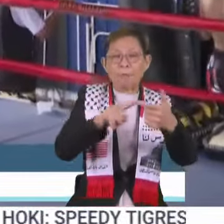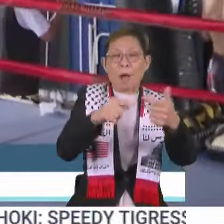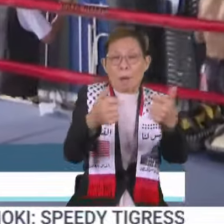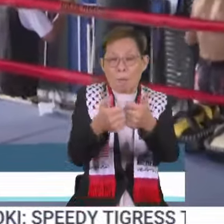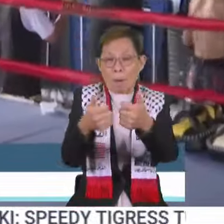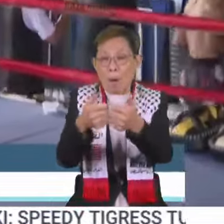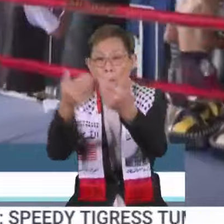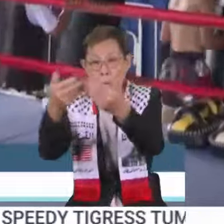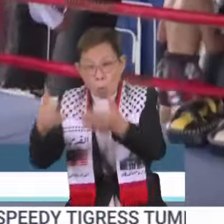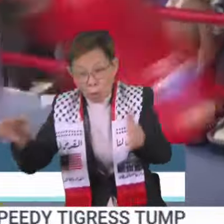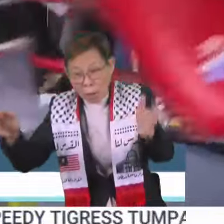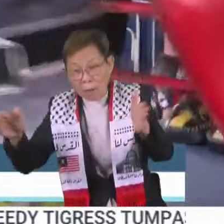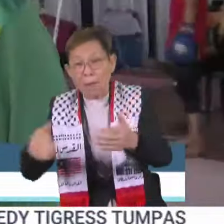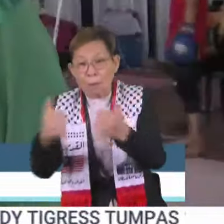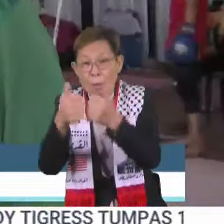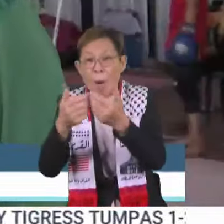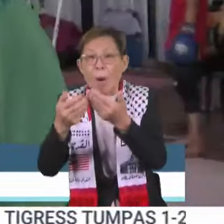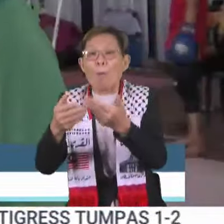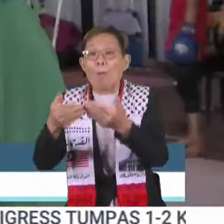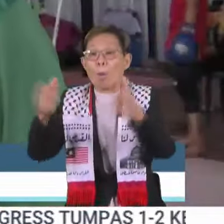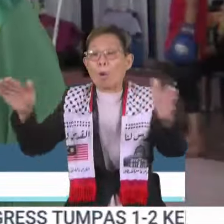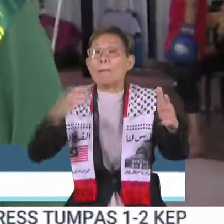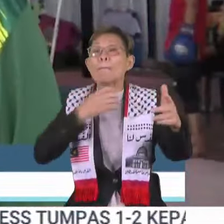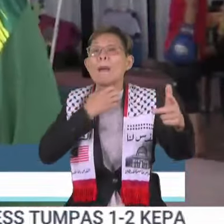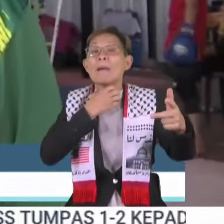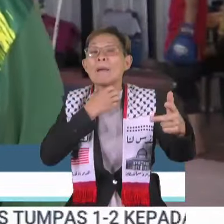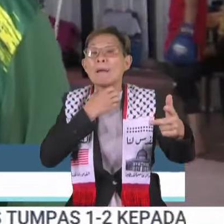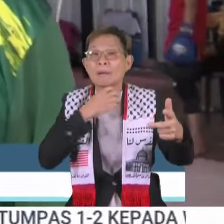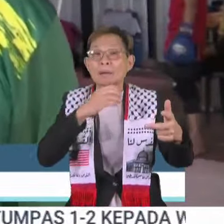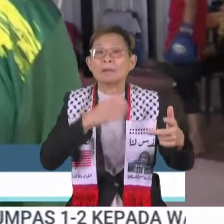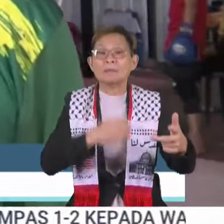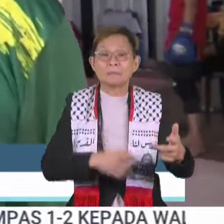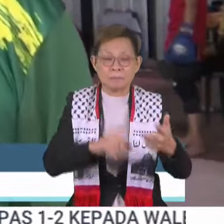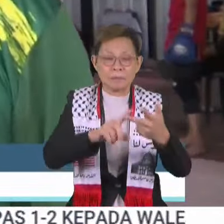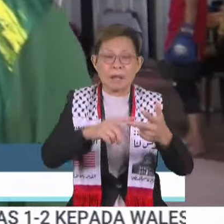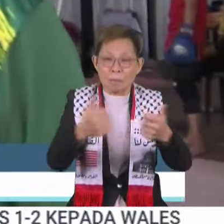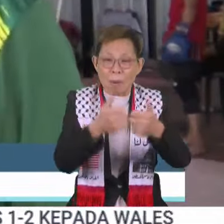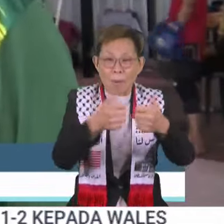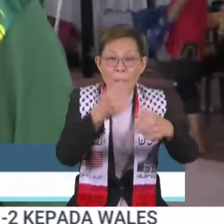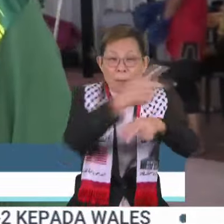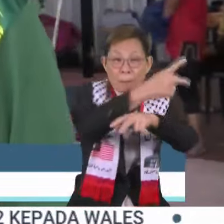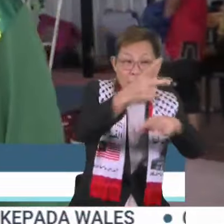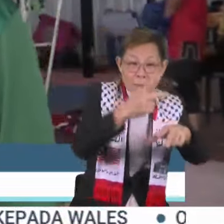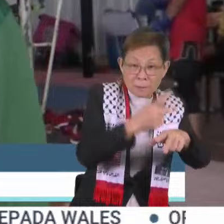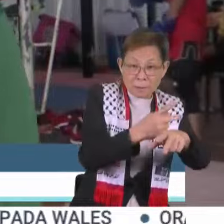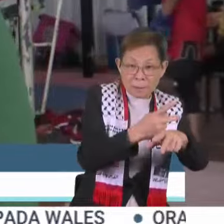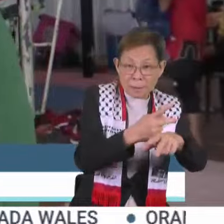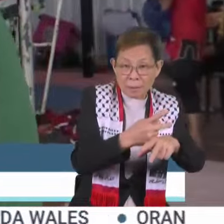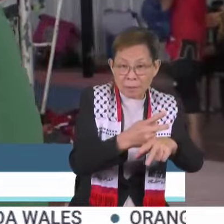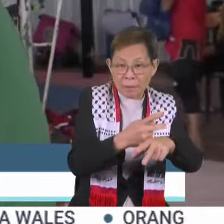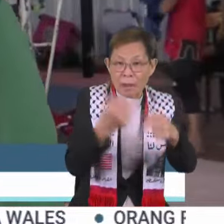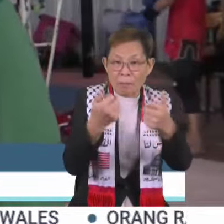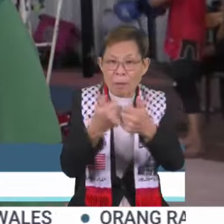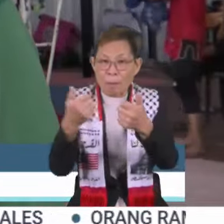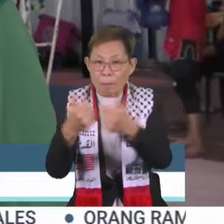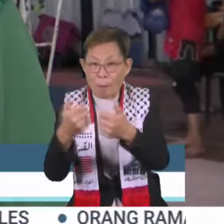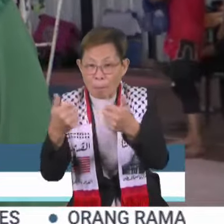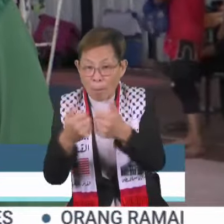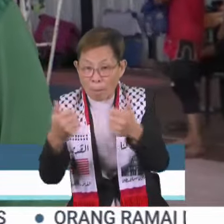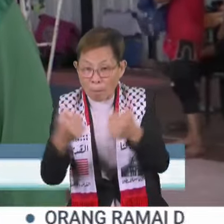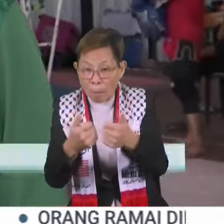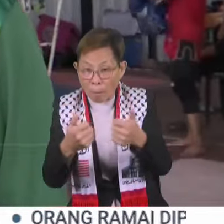kejohanan yang terbuka di Perak, Ipoh Perak, kejohanan kebangsaan dan juga kejohanan